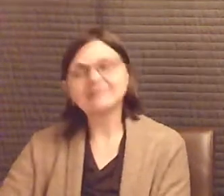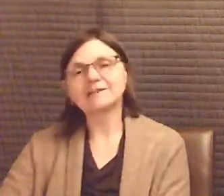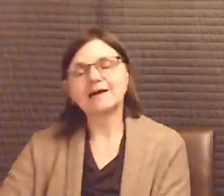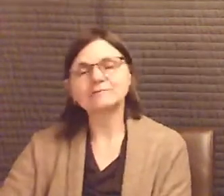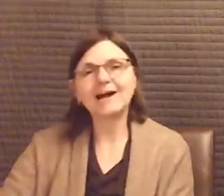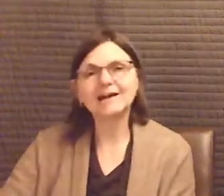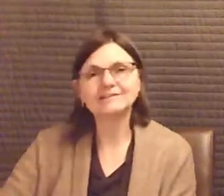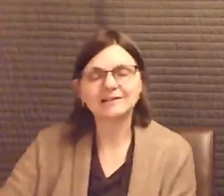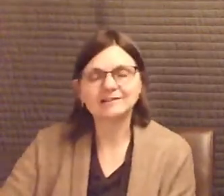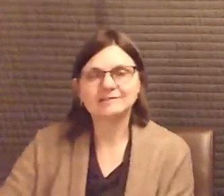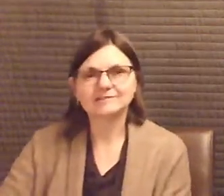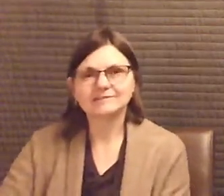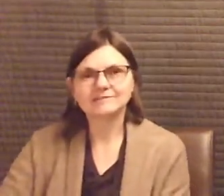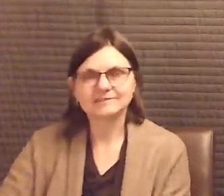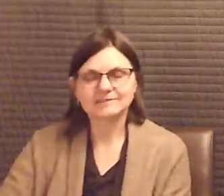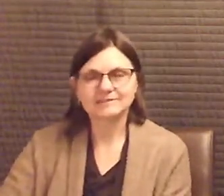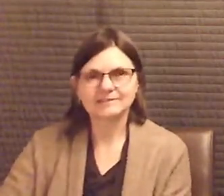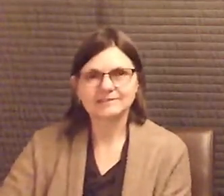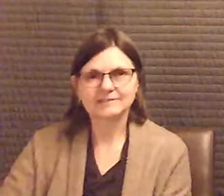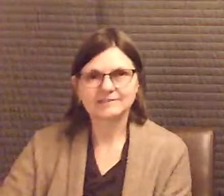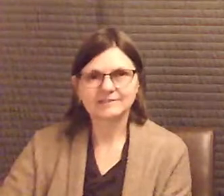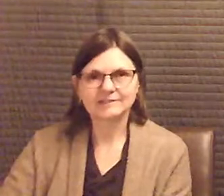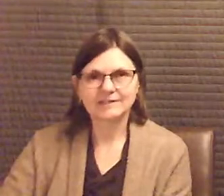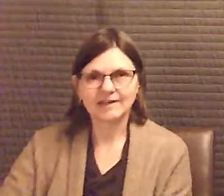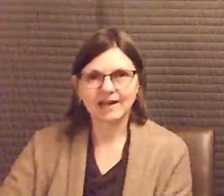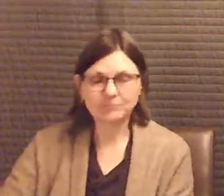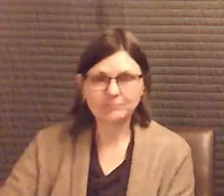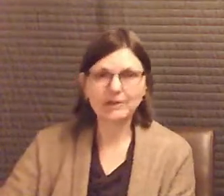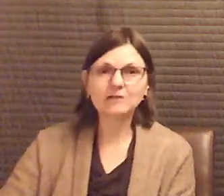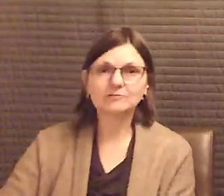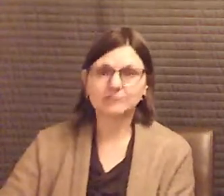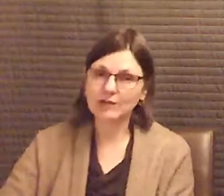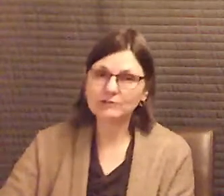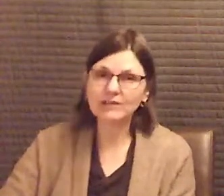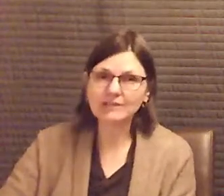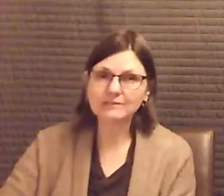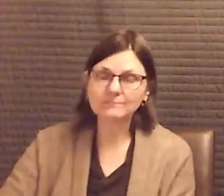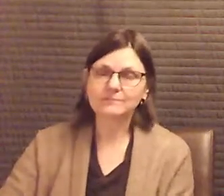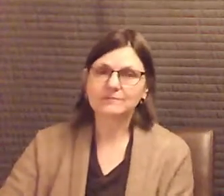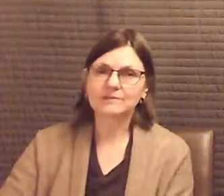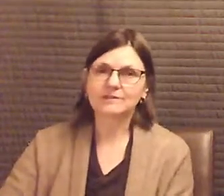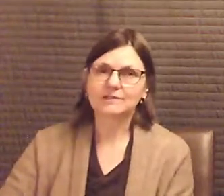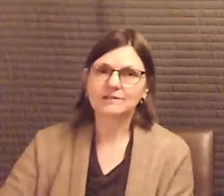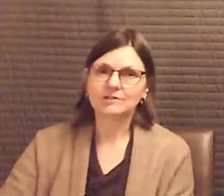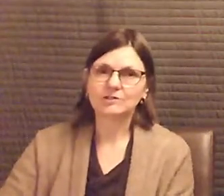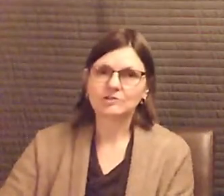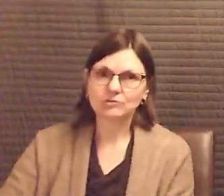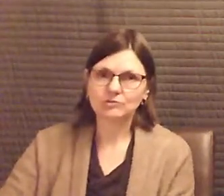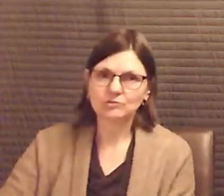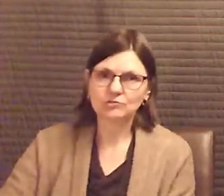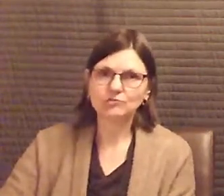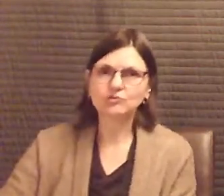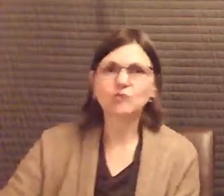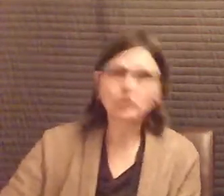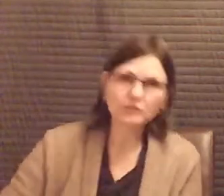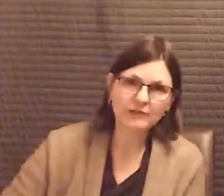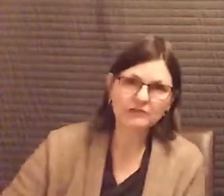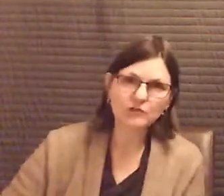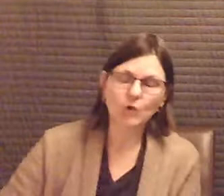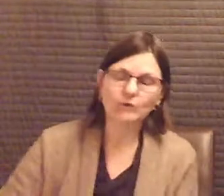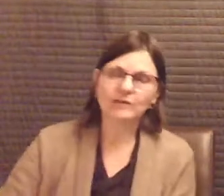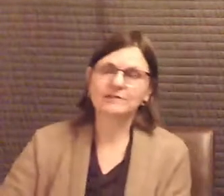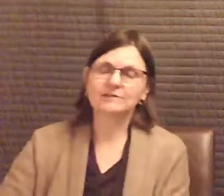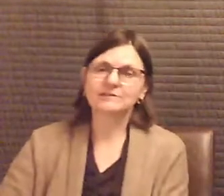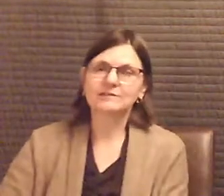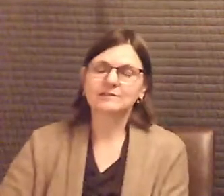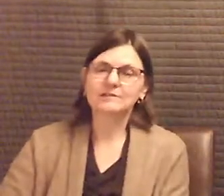perfect genaamd jaziri spook van de hoor ik sprak van heidi om toetje haasje verdikking tot jozef op